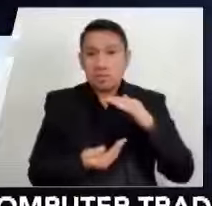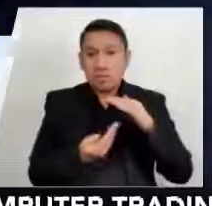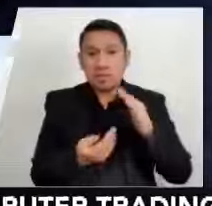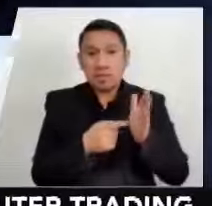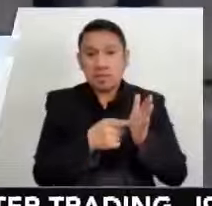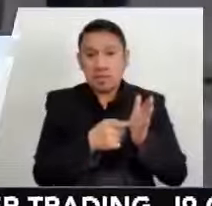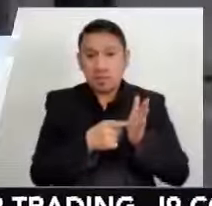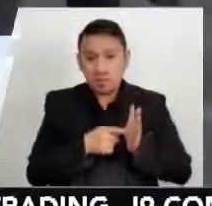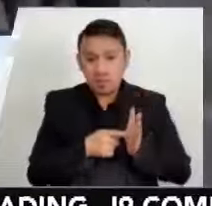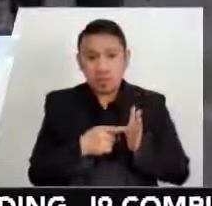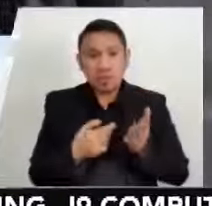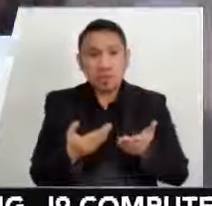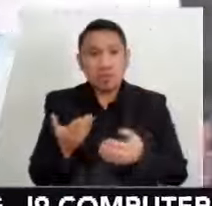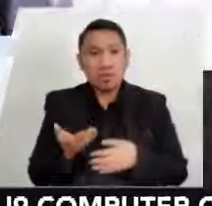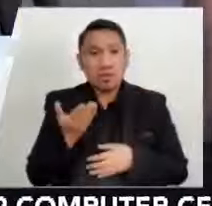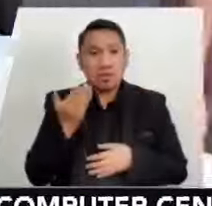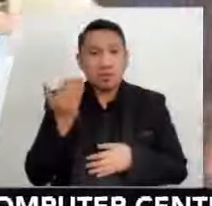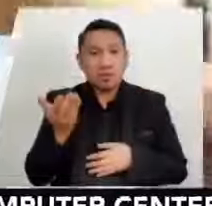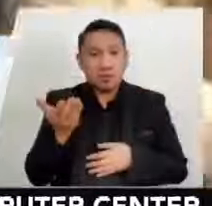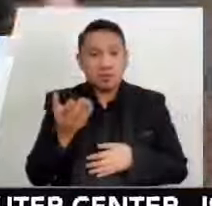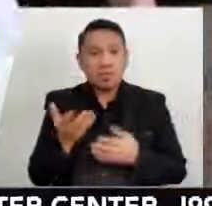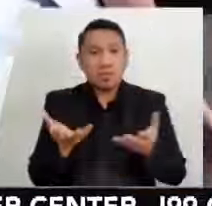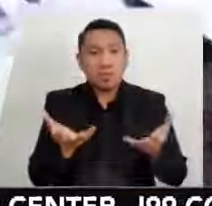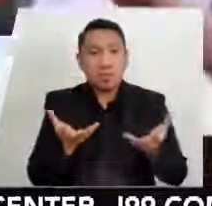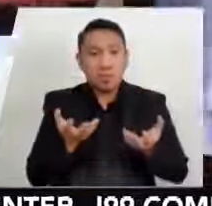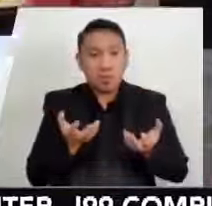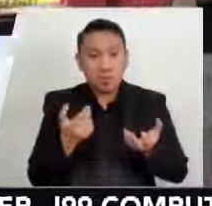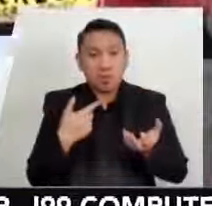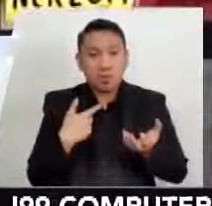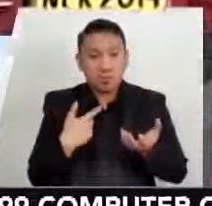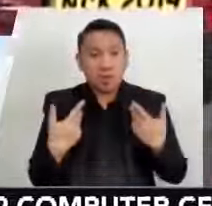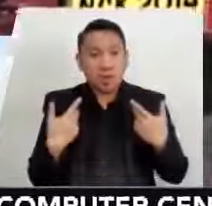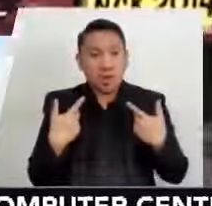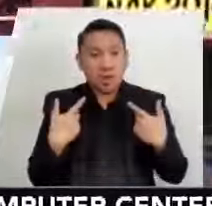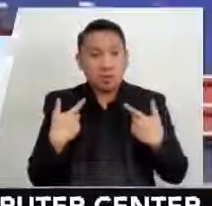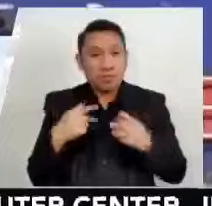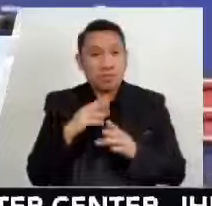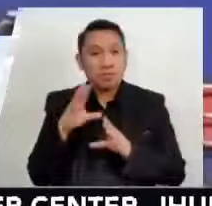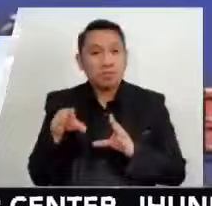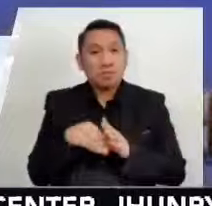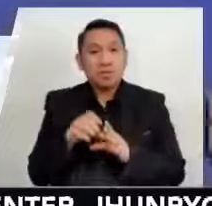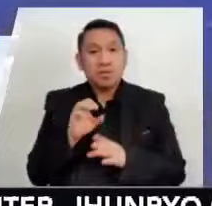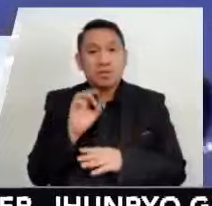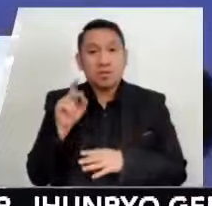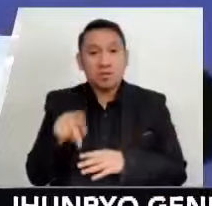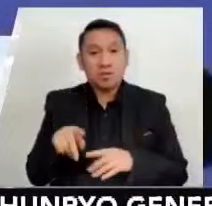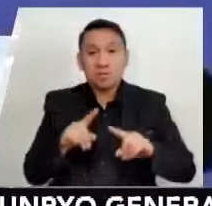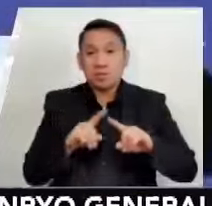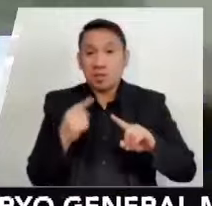ipasa ng mga gustong magpa-consolidate. Pero hanggang ngayong araw na lang.